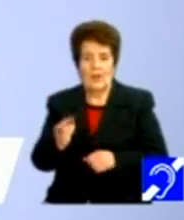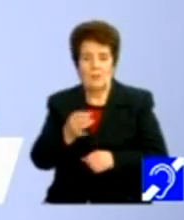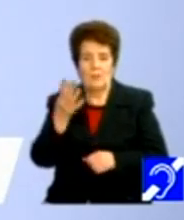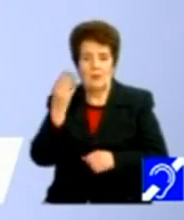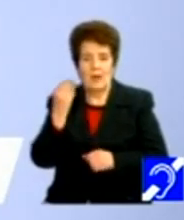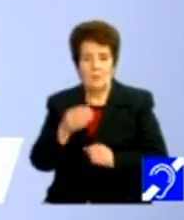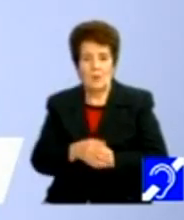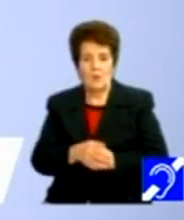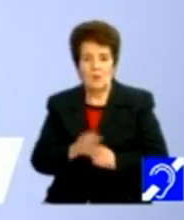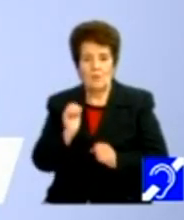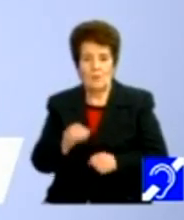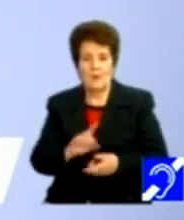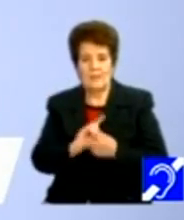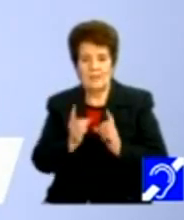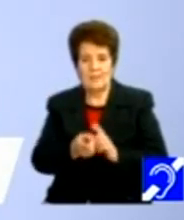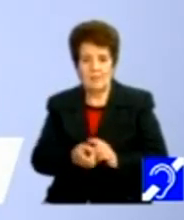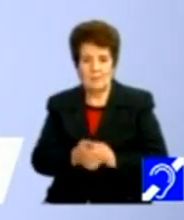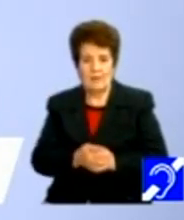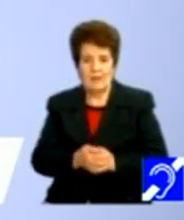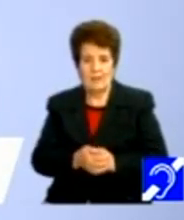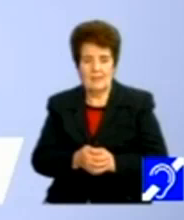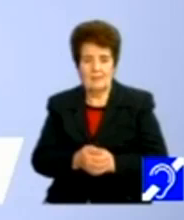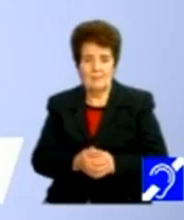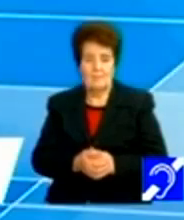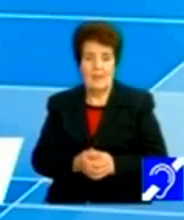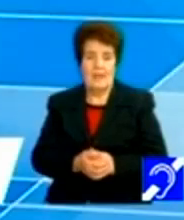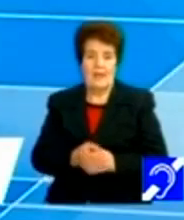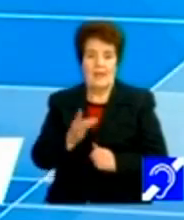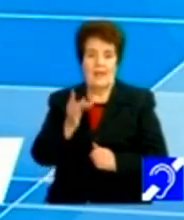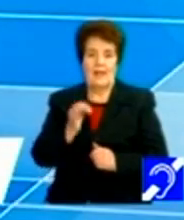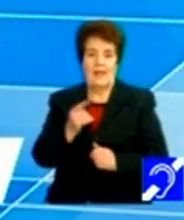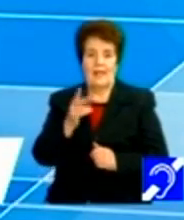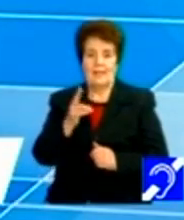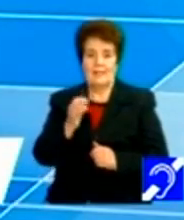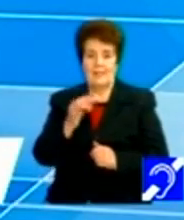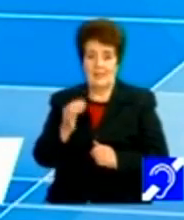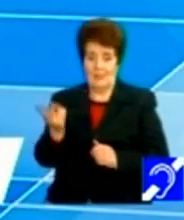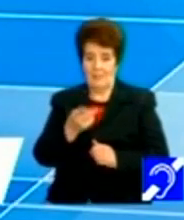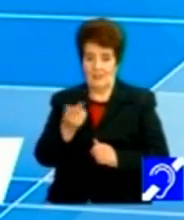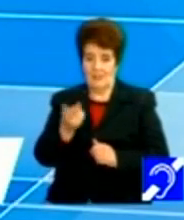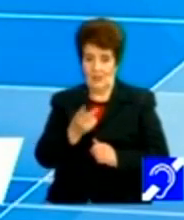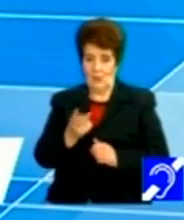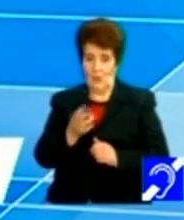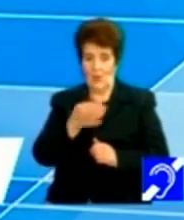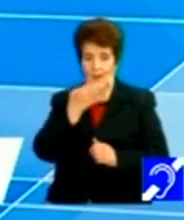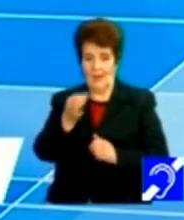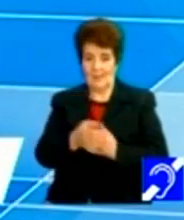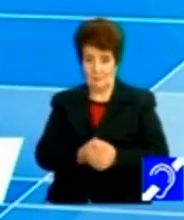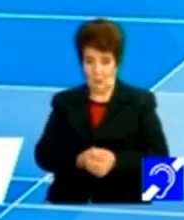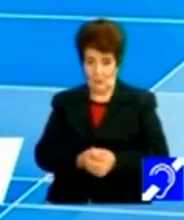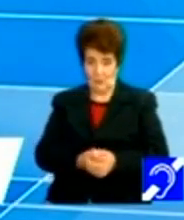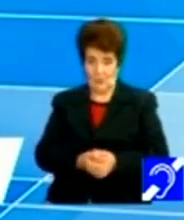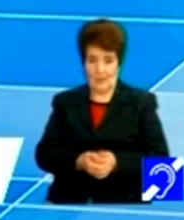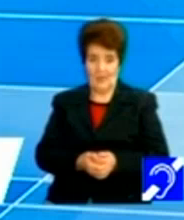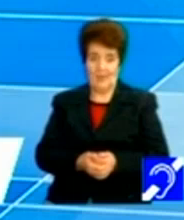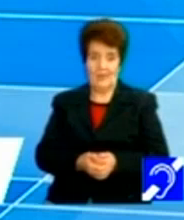Moldova pot fi schimbate doar prin implicarea în politică. Reținem cele două răspunsuri, că fiecare a adresat câte o acuzație